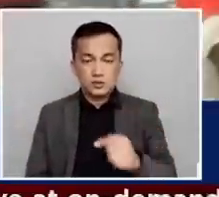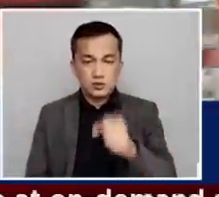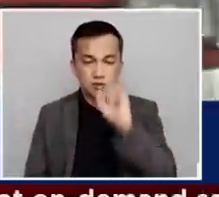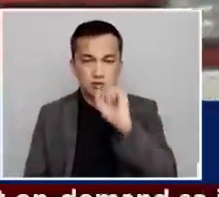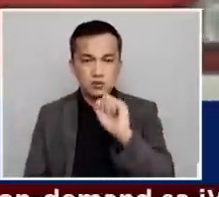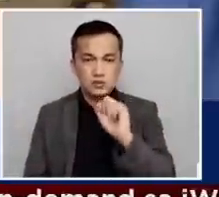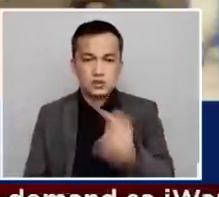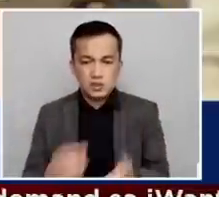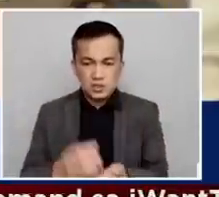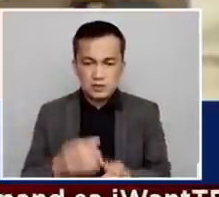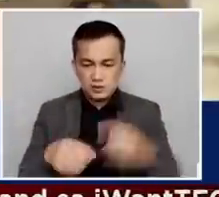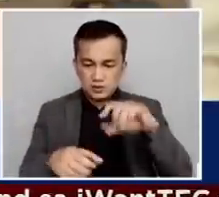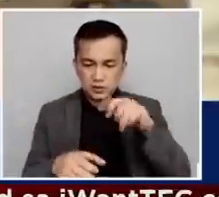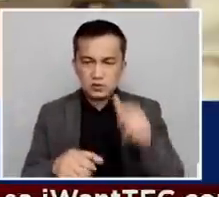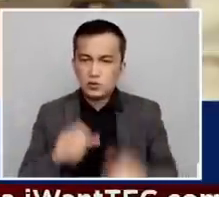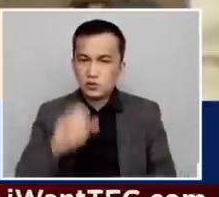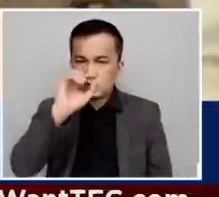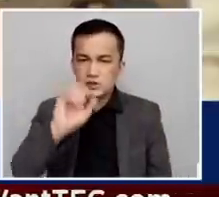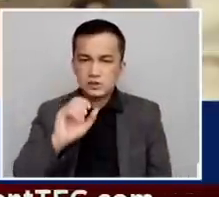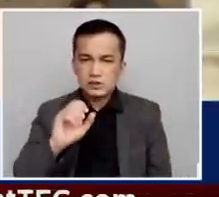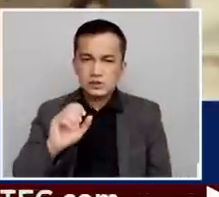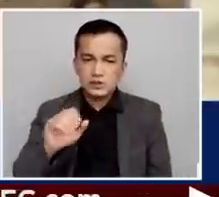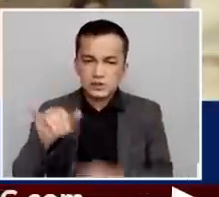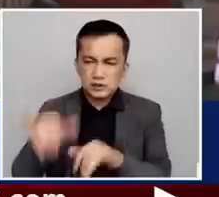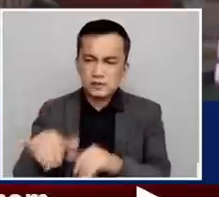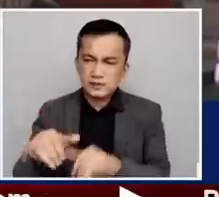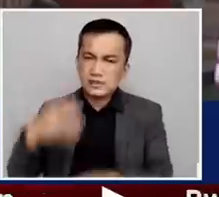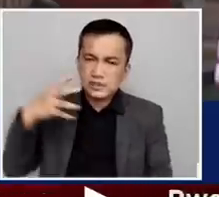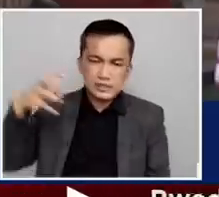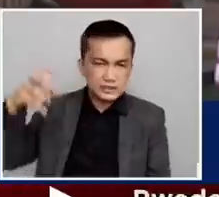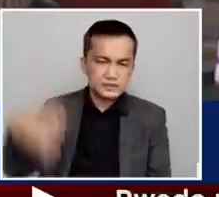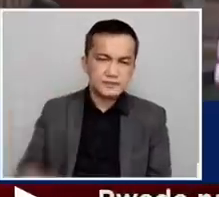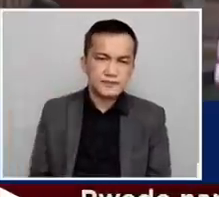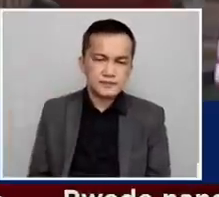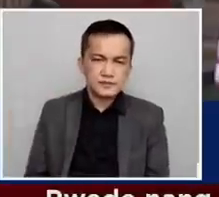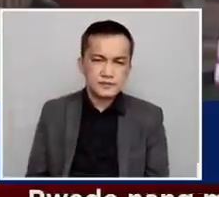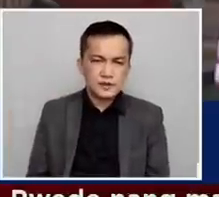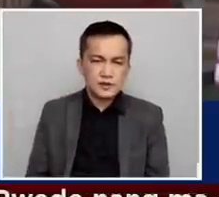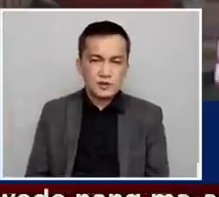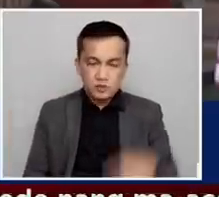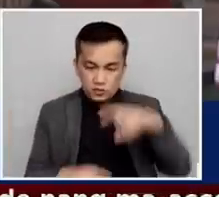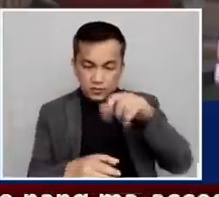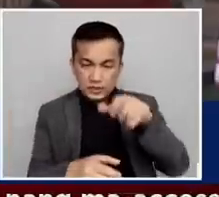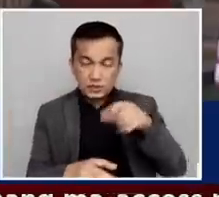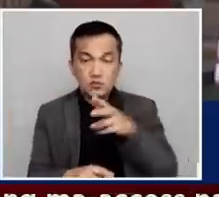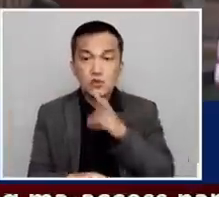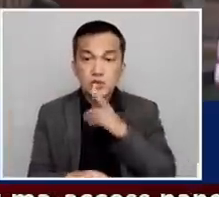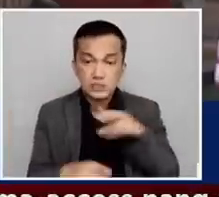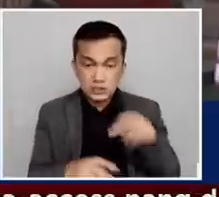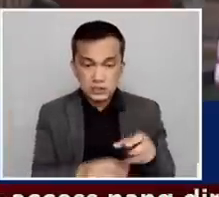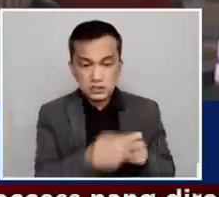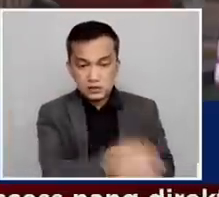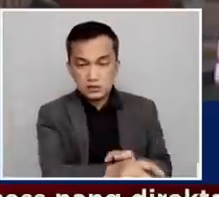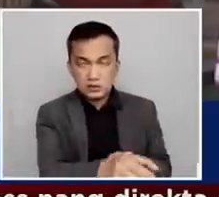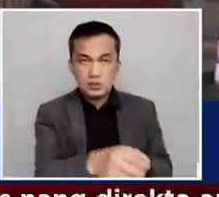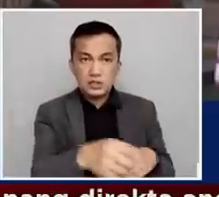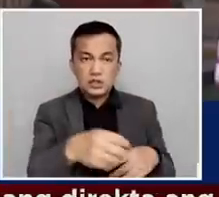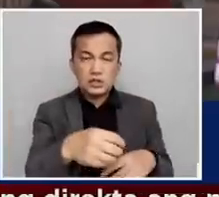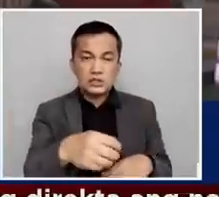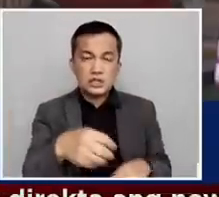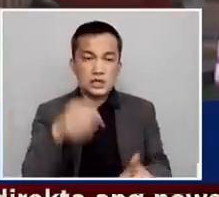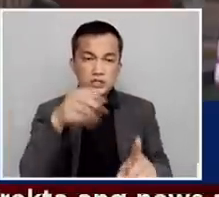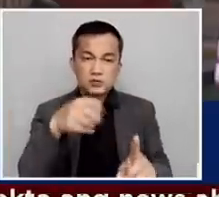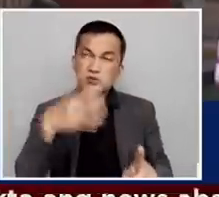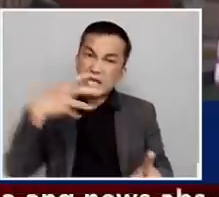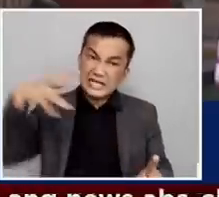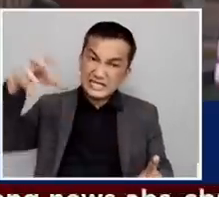bottled water na nababad sa init. Once kasi na yung bottled water mo ay na-expose dun sa direct sunlight, no?